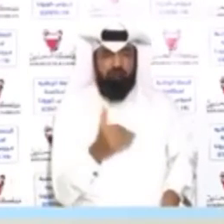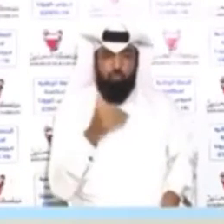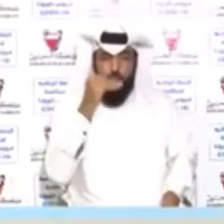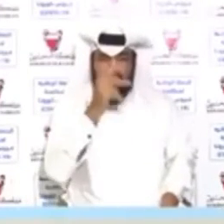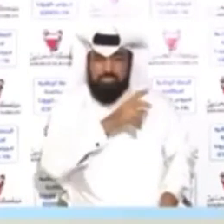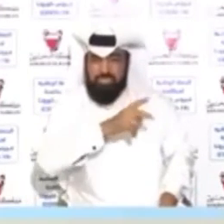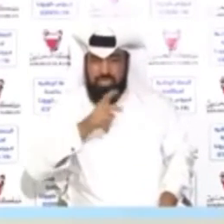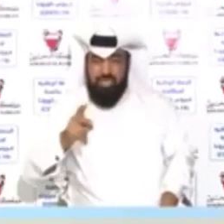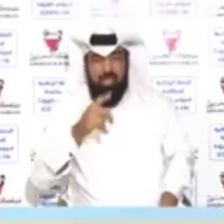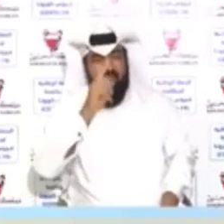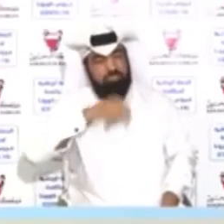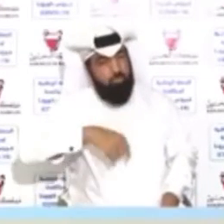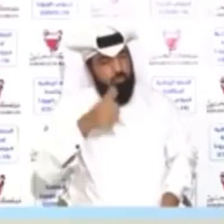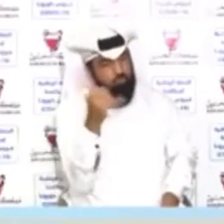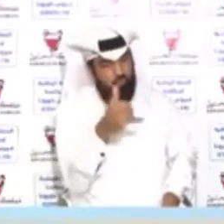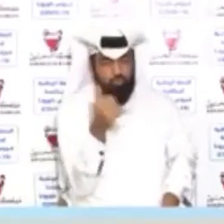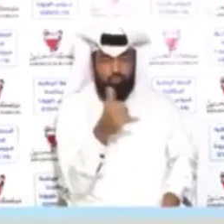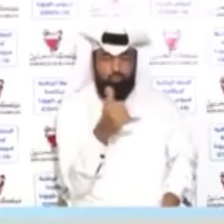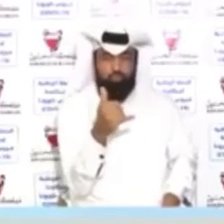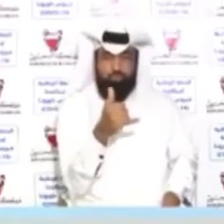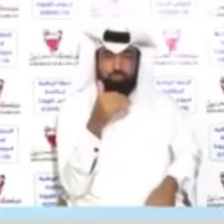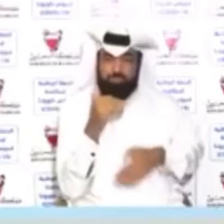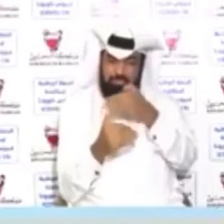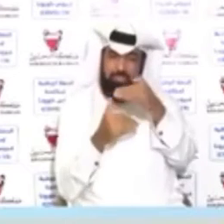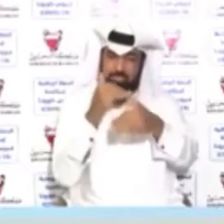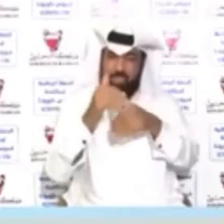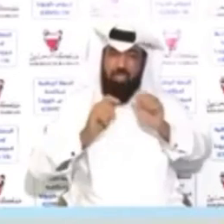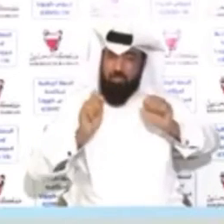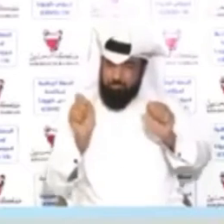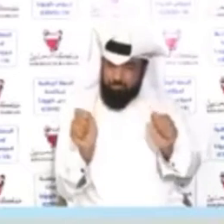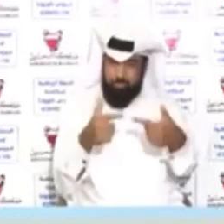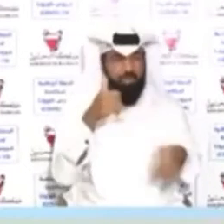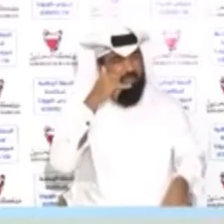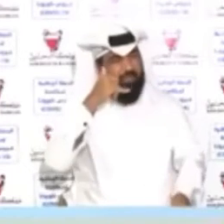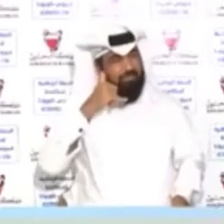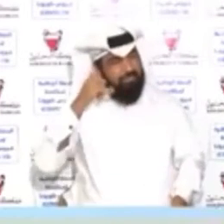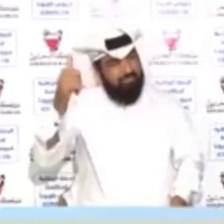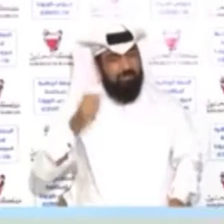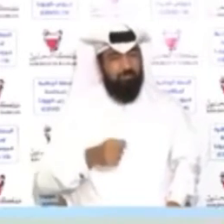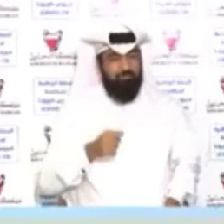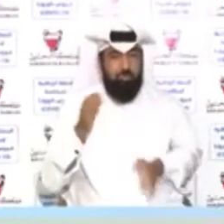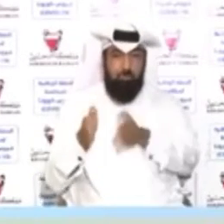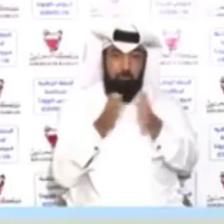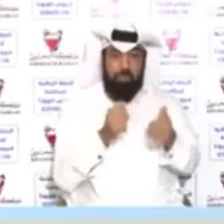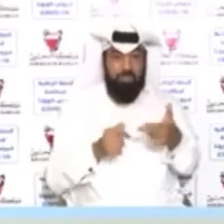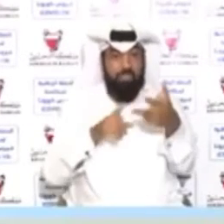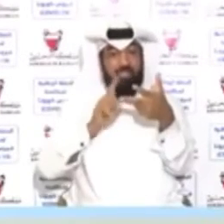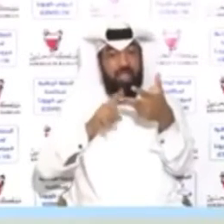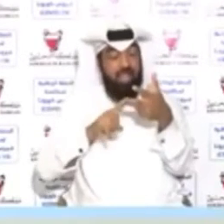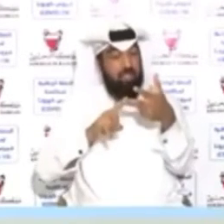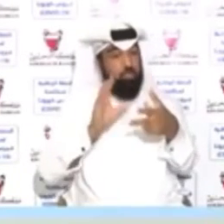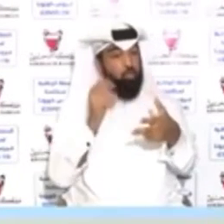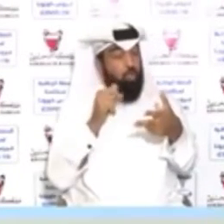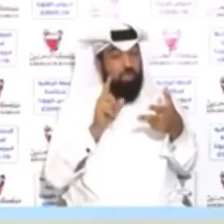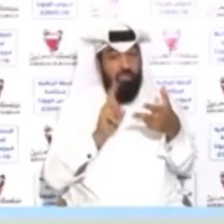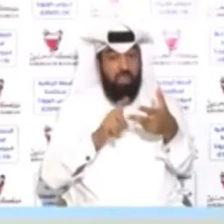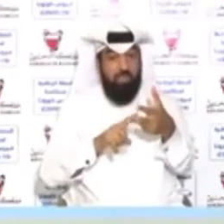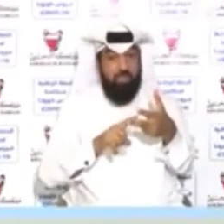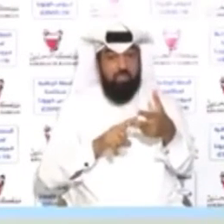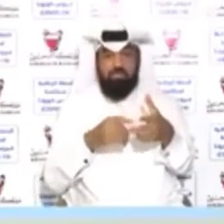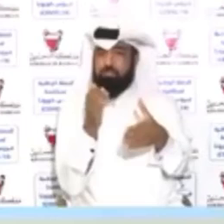يصعب بعد ذلك على الطاقم الطبي حينها إسعاف هذه الحالة. ثالثا تتمثل أسباب